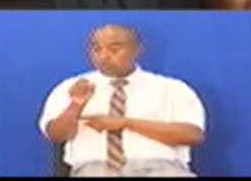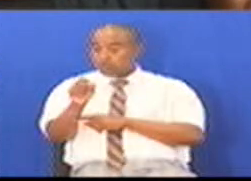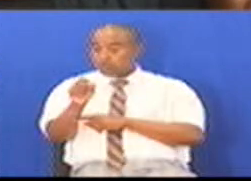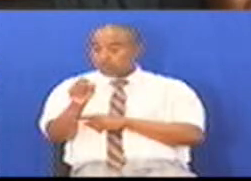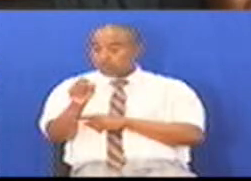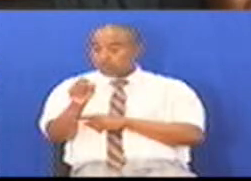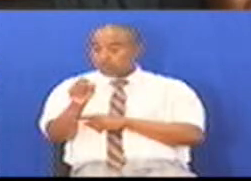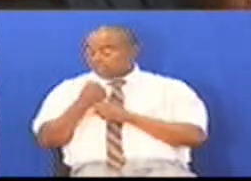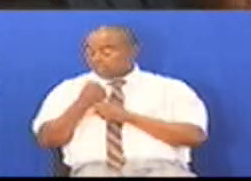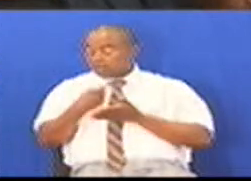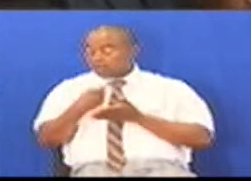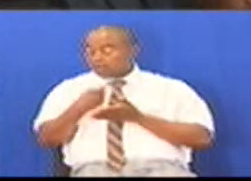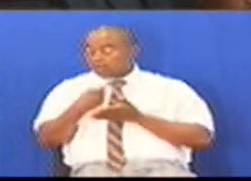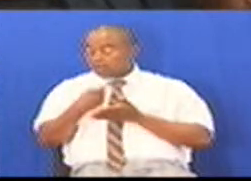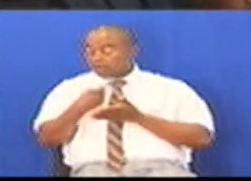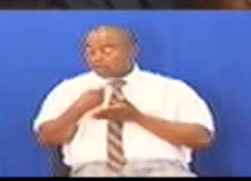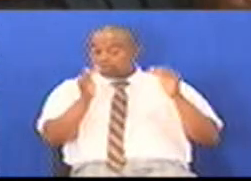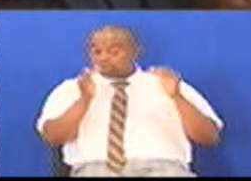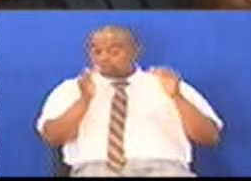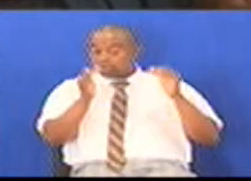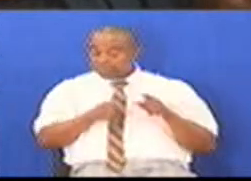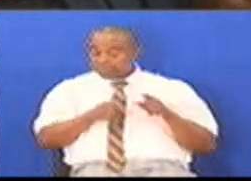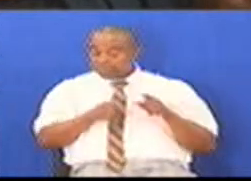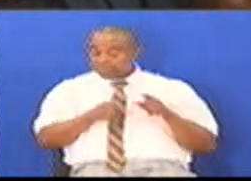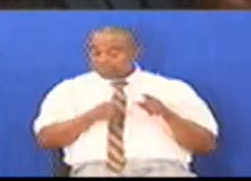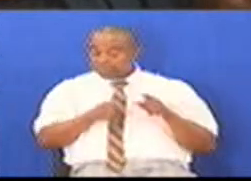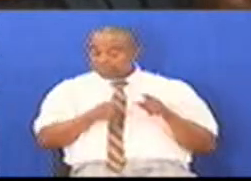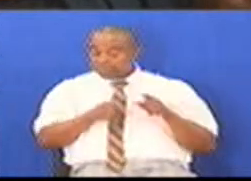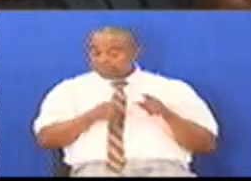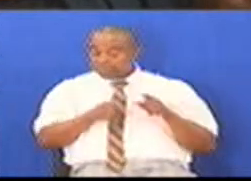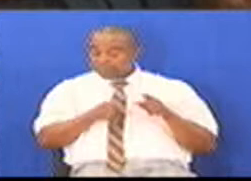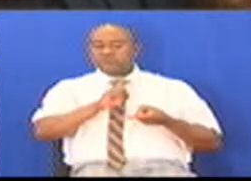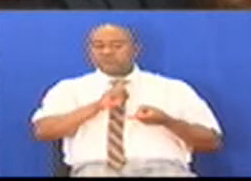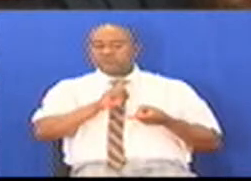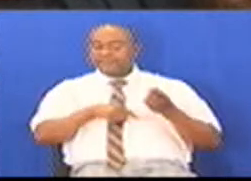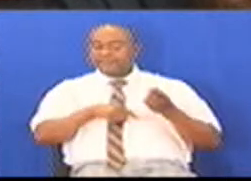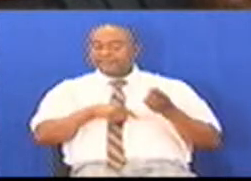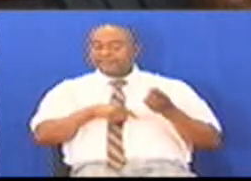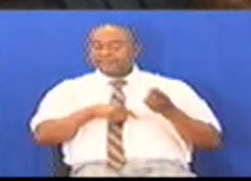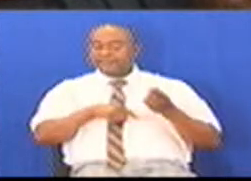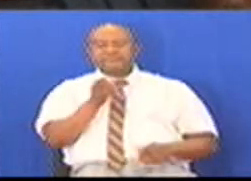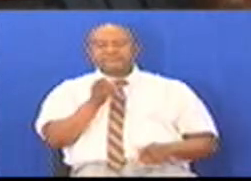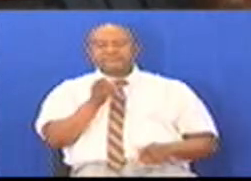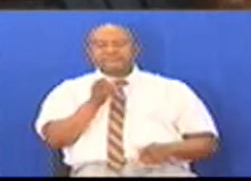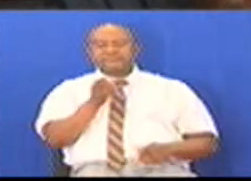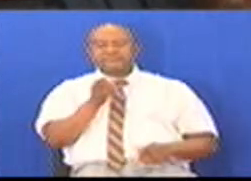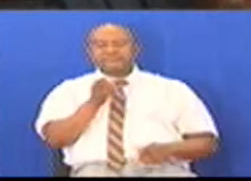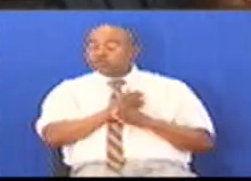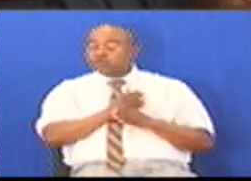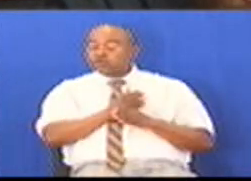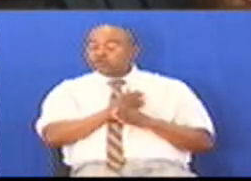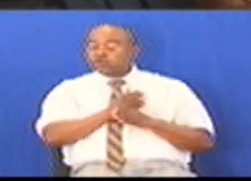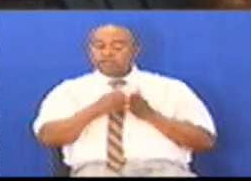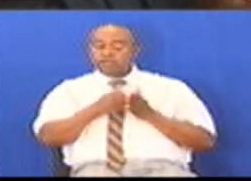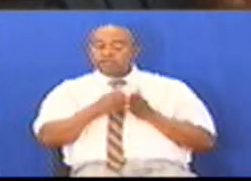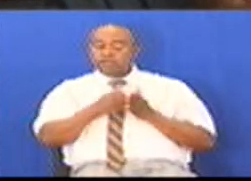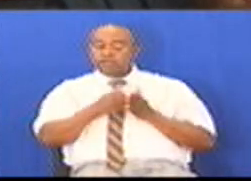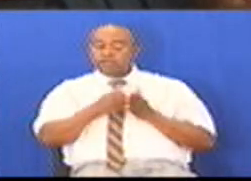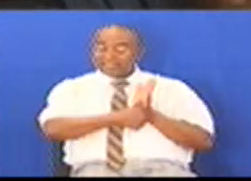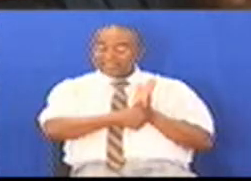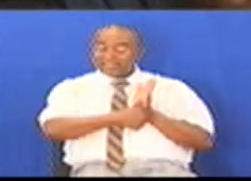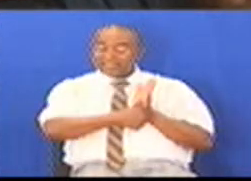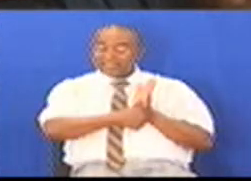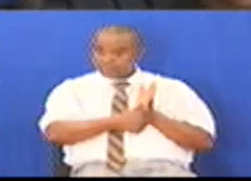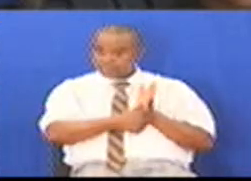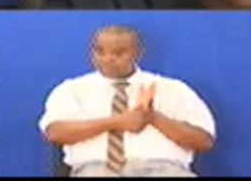inapata kodi stahiki, mfumo huu umekuwa sio rafiki kwa sekta ya sigara katika gharama za stempu za bidhaa husika. Sigara zinatozwa